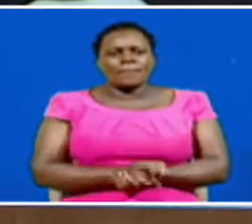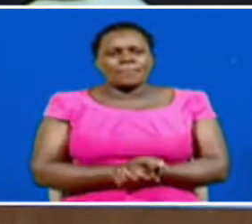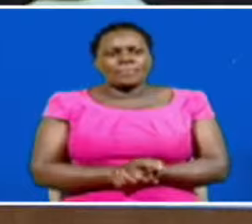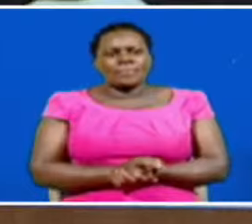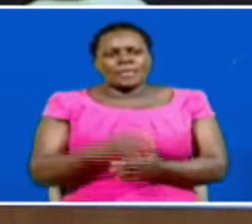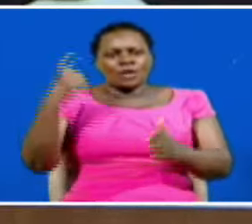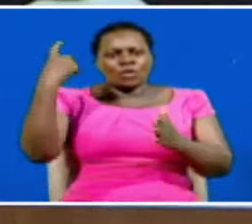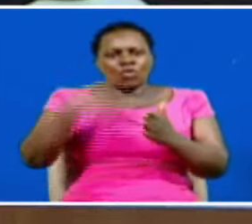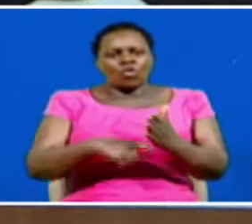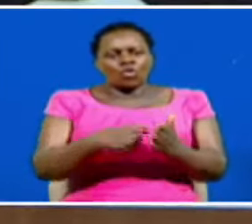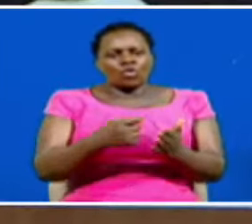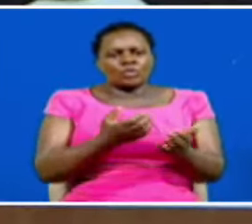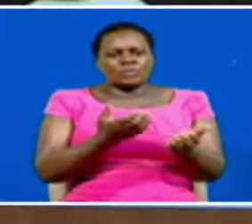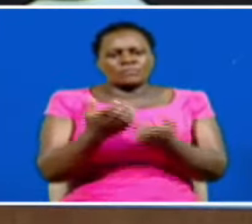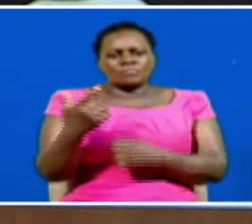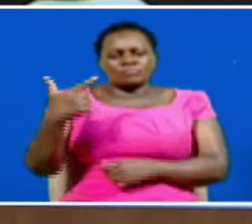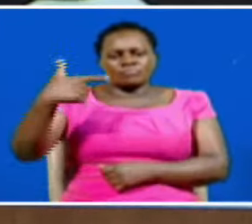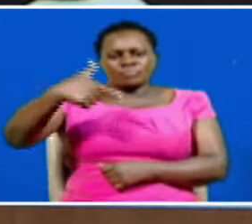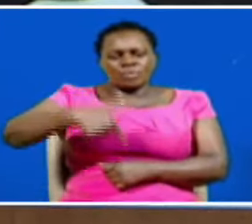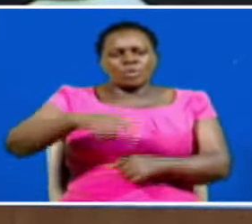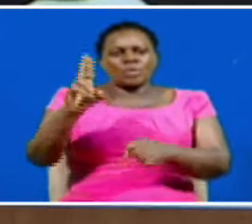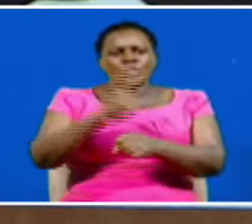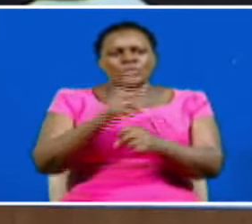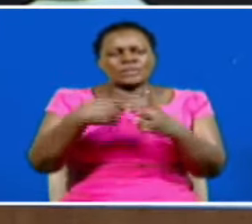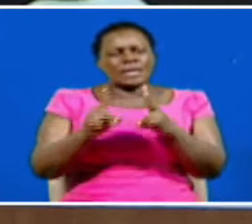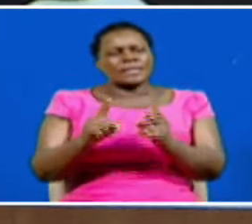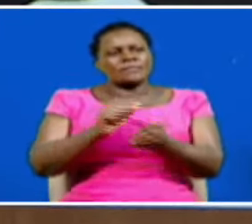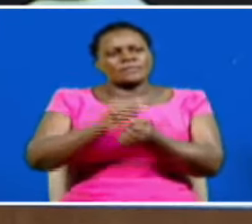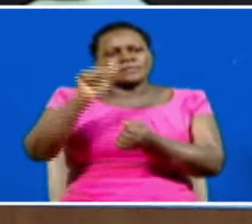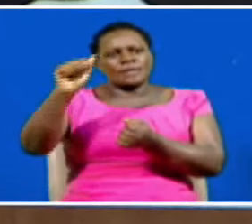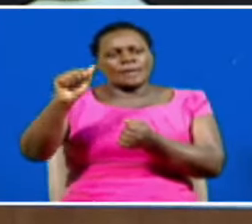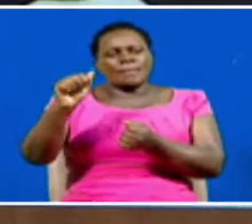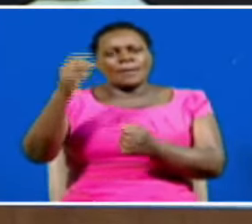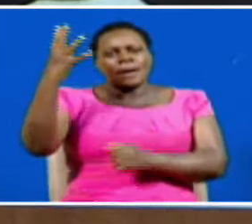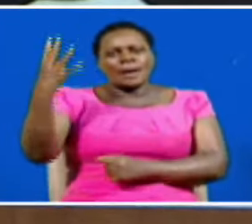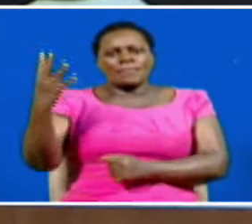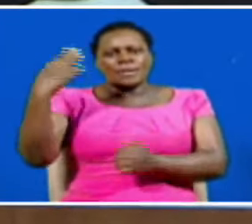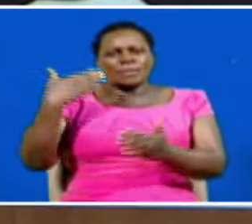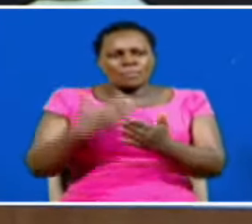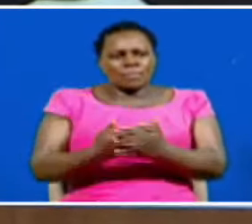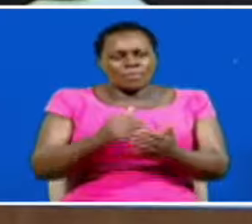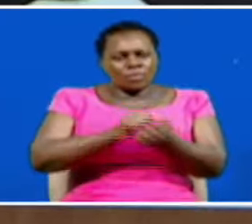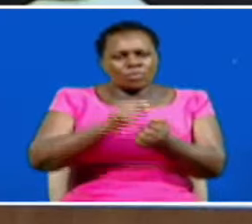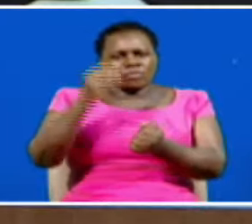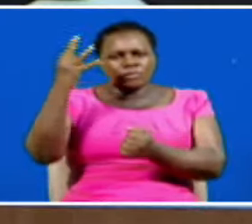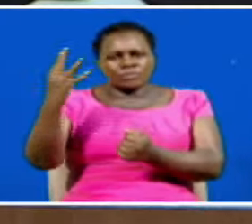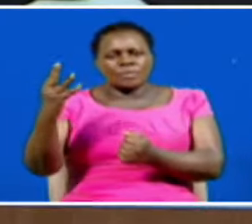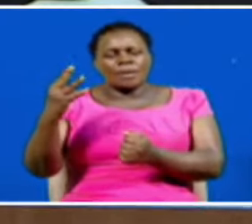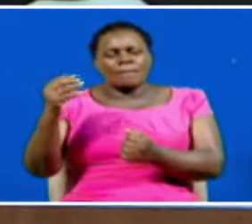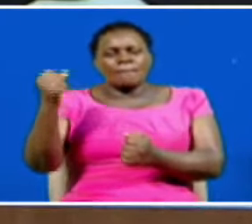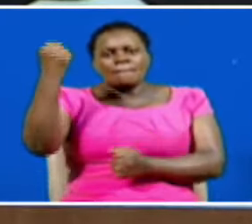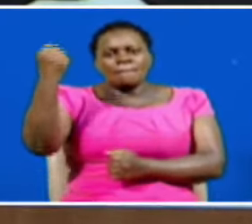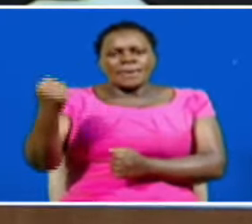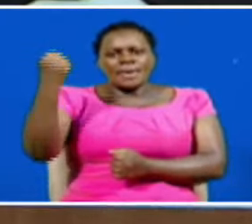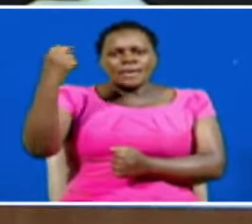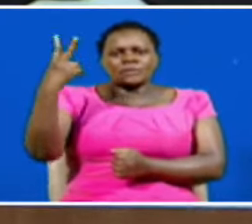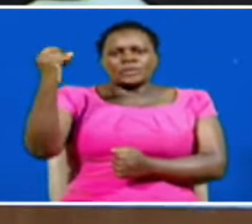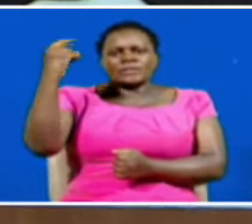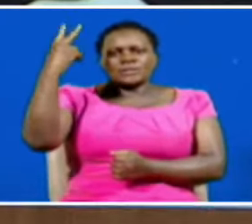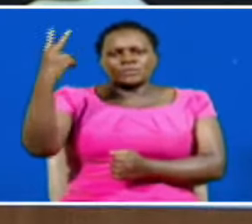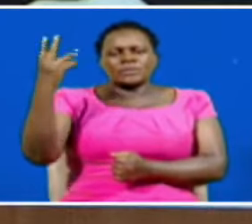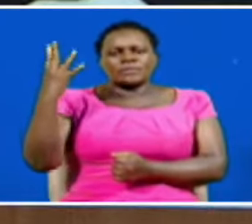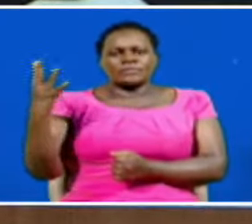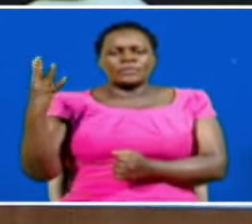Bei za rejareja za bidhaa za petroli zitatumika kuanzia tarehe 15 Aprili hadi tarehe 14 mwezi Mei mwaka